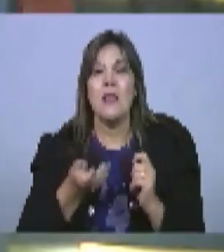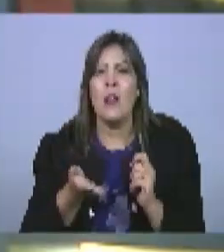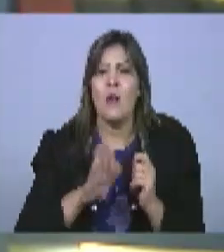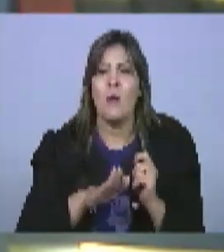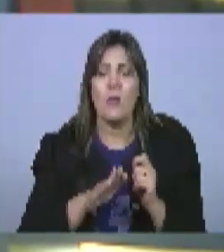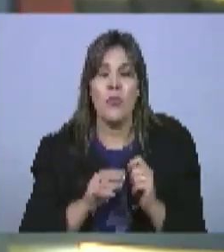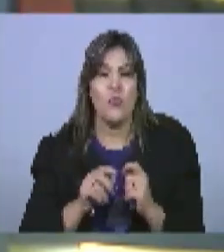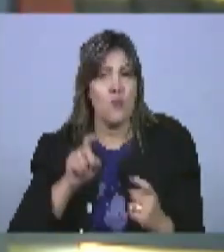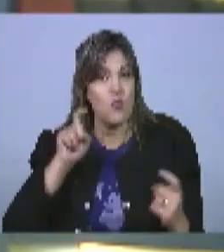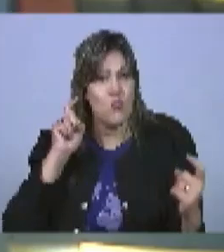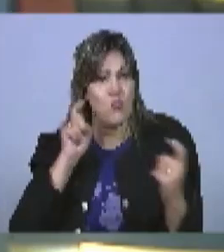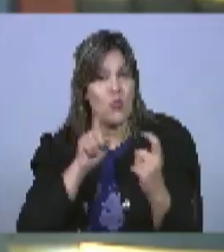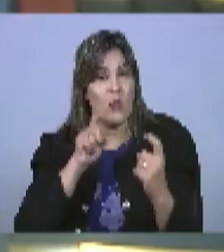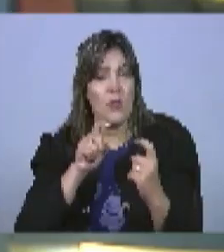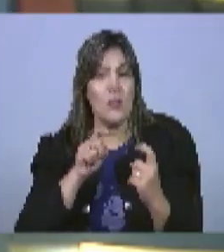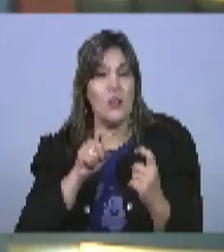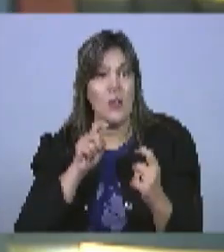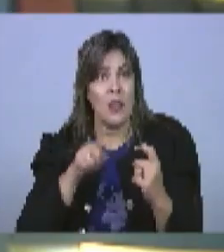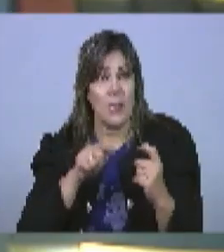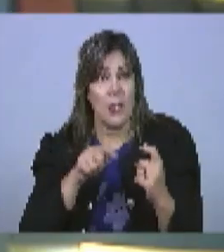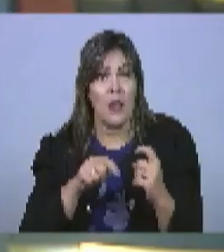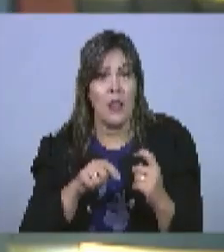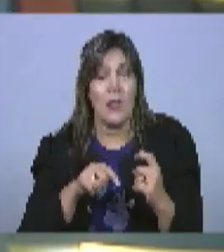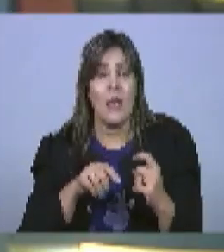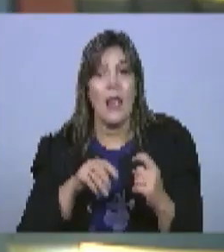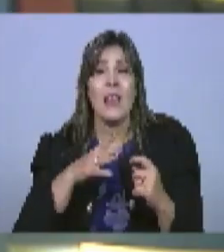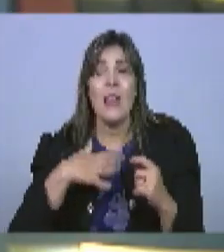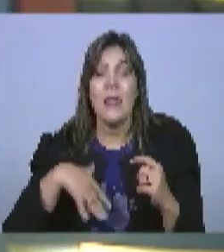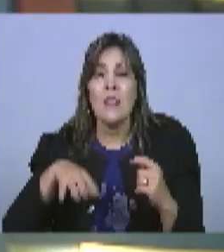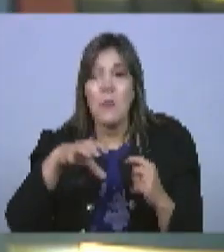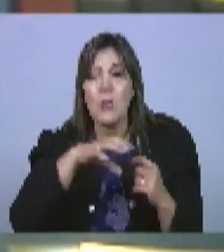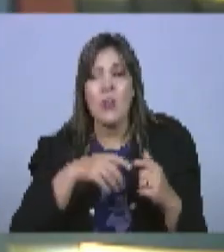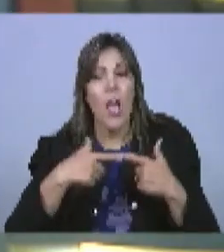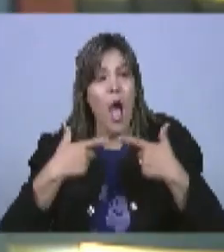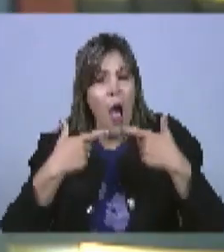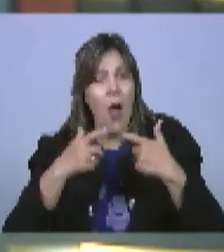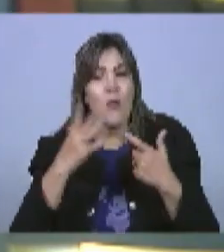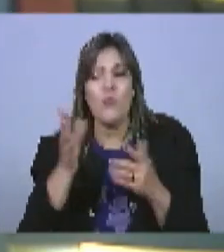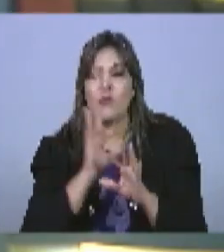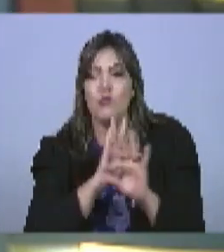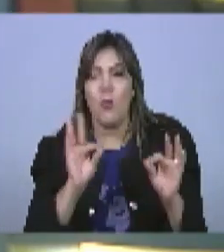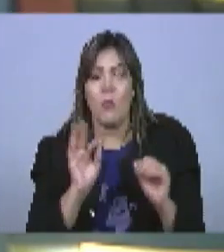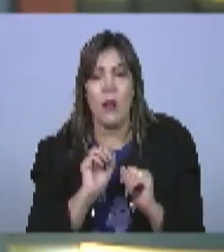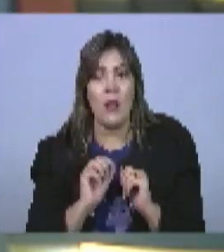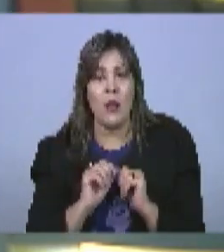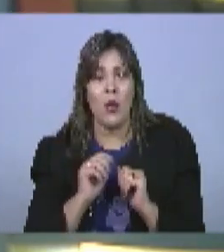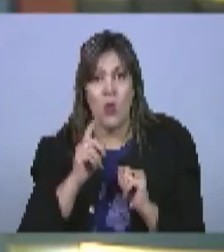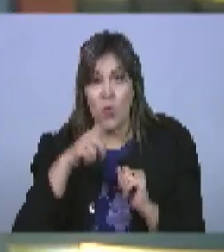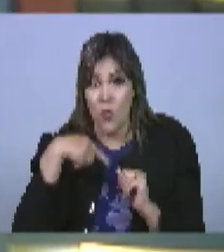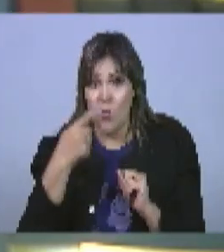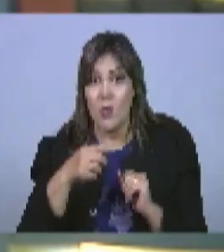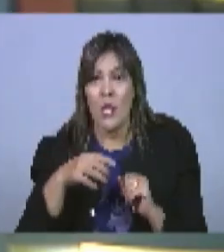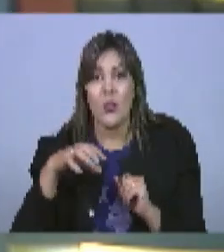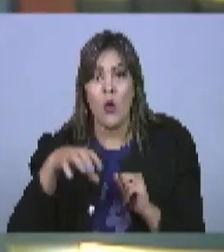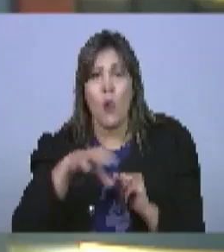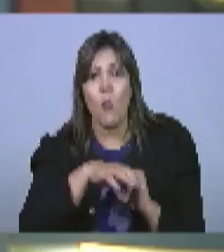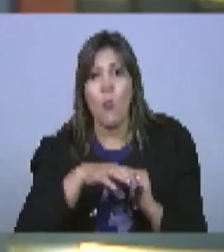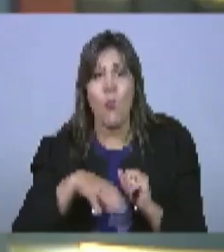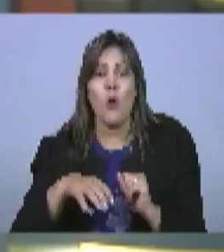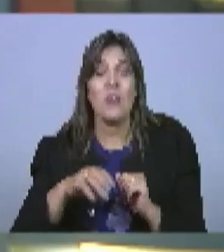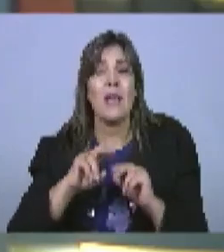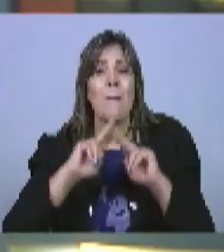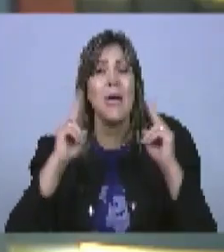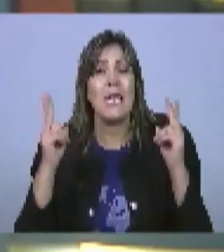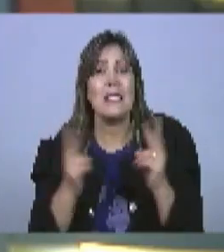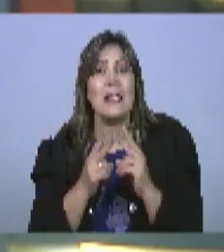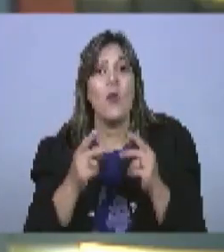وضد ان ان تجر الاحداث المنطقه الى حرب شامله وتدعو المجتمع الدولي تحمل مسؤوليته